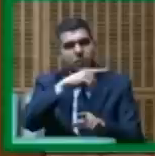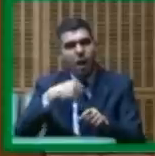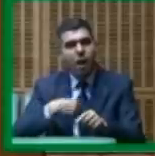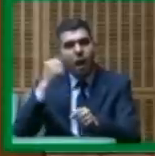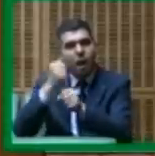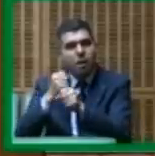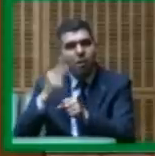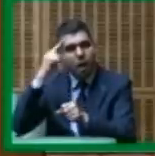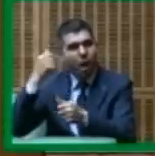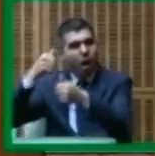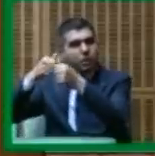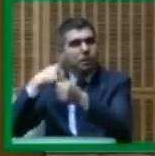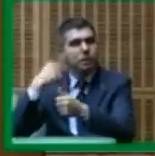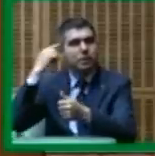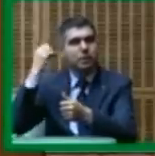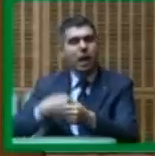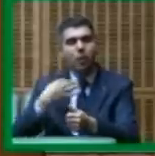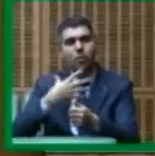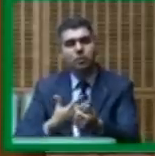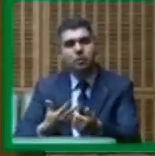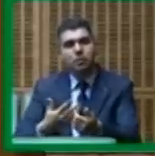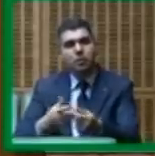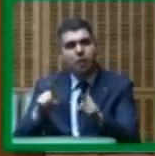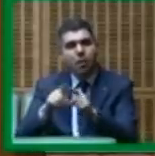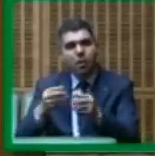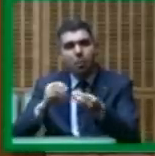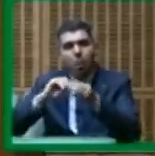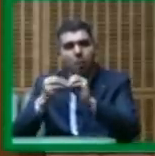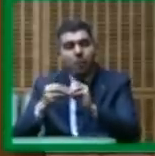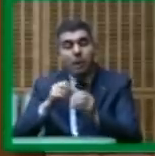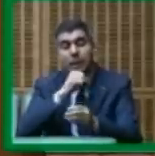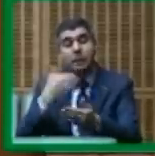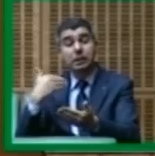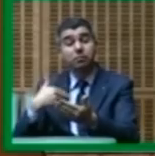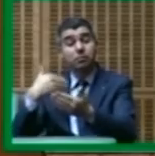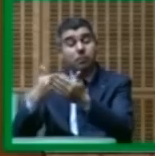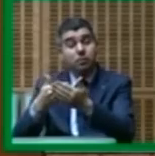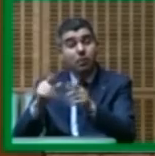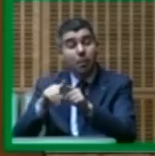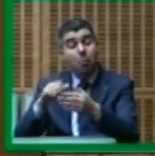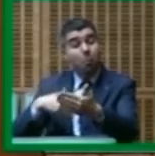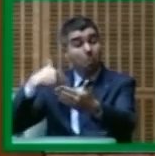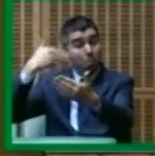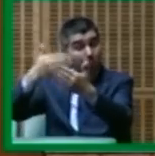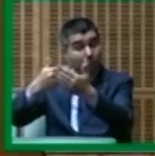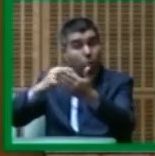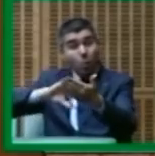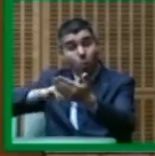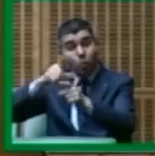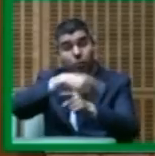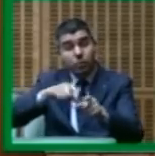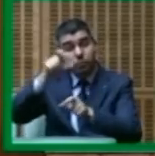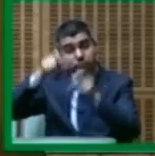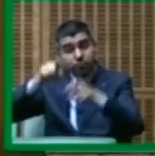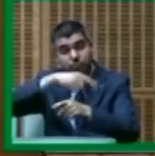نعالج الاختلالات اللي جات عليه، ولكن في النهاية اللي كيربح هي الدولة، ولا ربحات